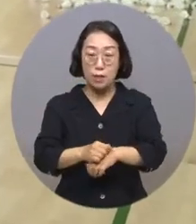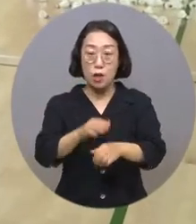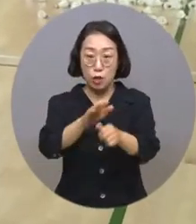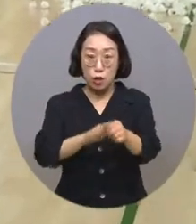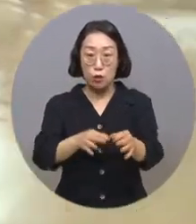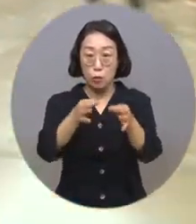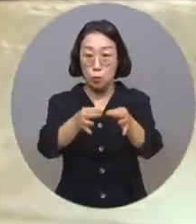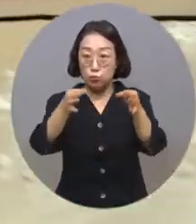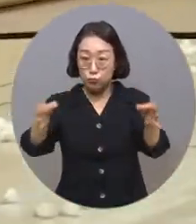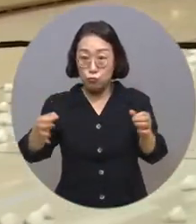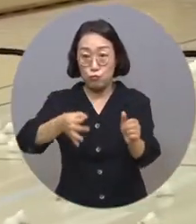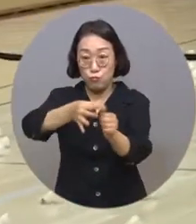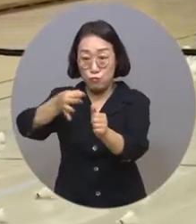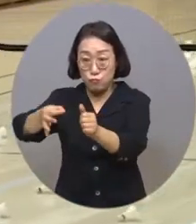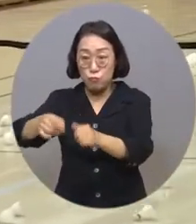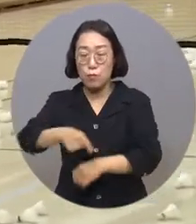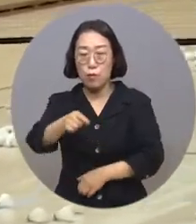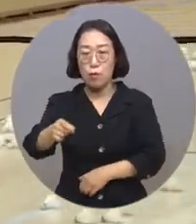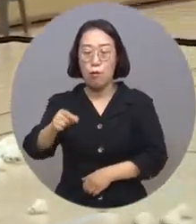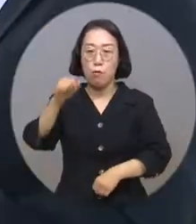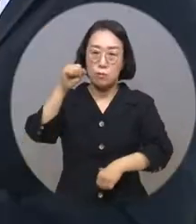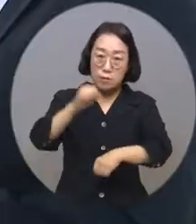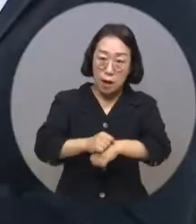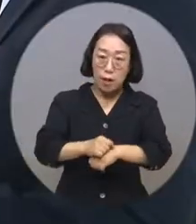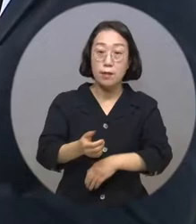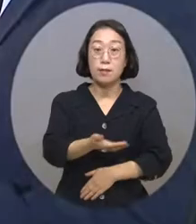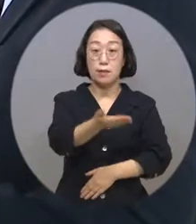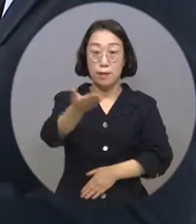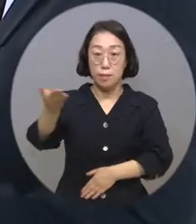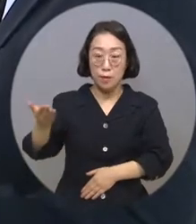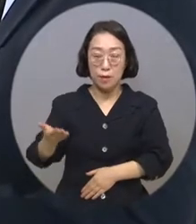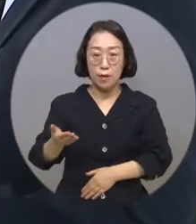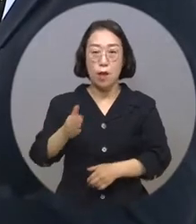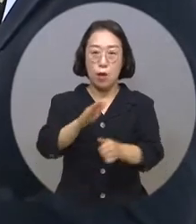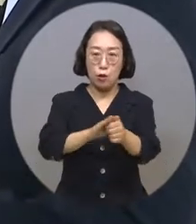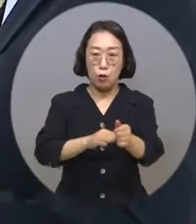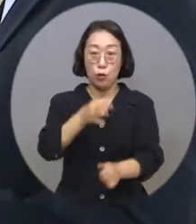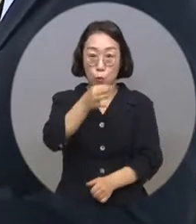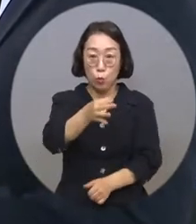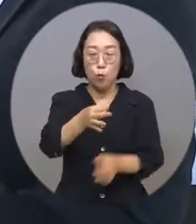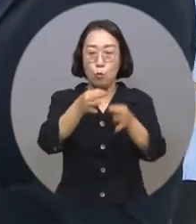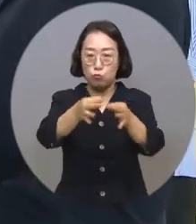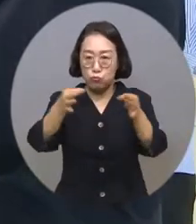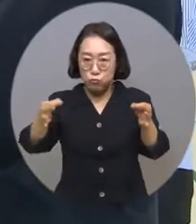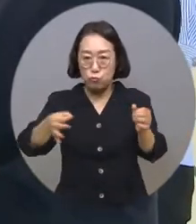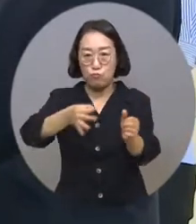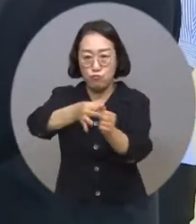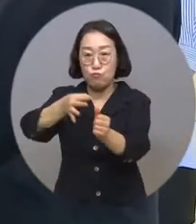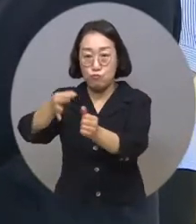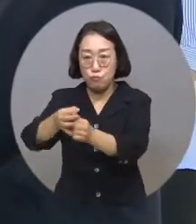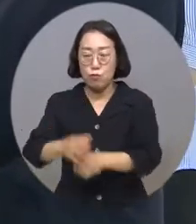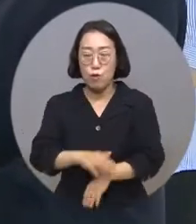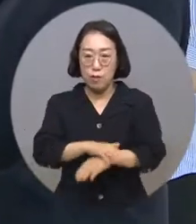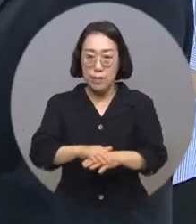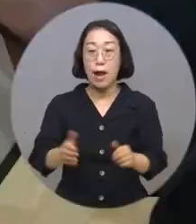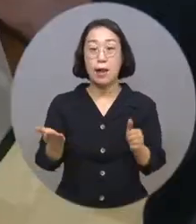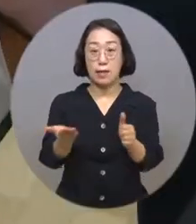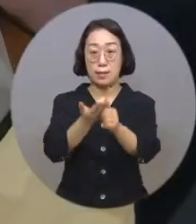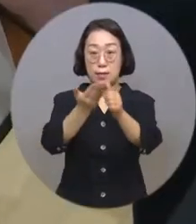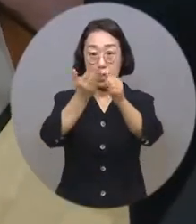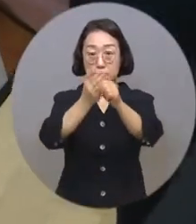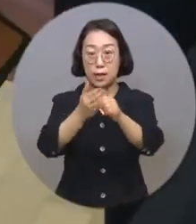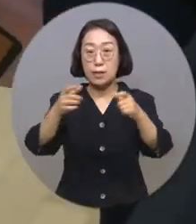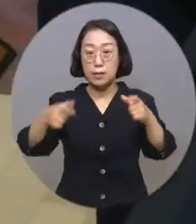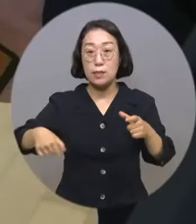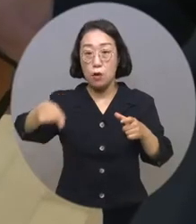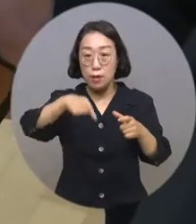김제시의 위상을 높인 체육우수인들에게 격려금을 지원하여 지역의 우수한 체육인재 양성과 동시에 지역에